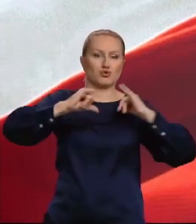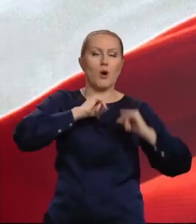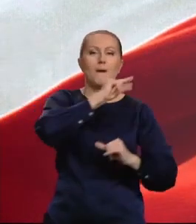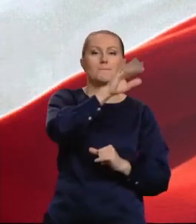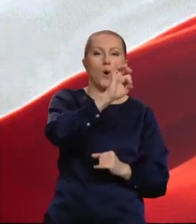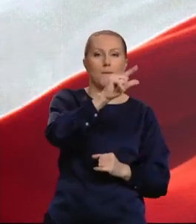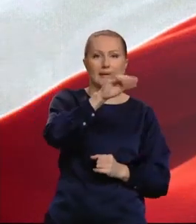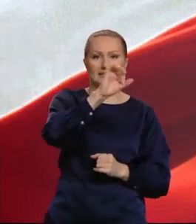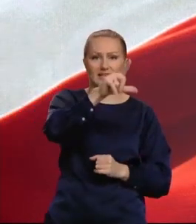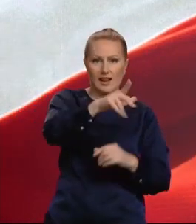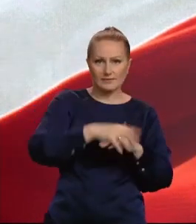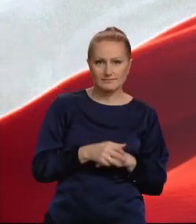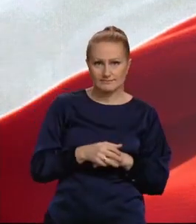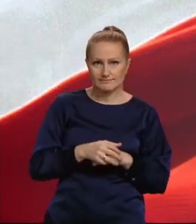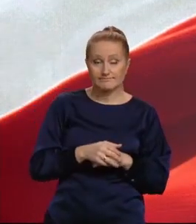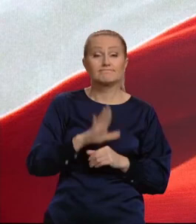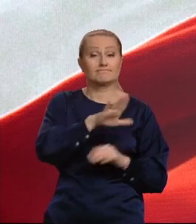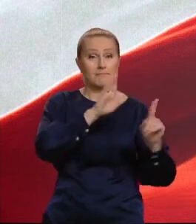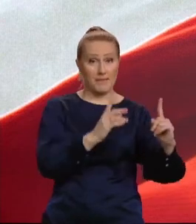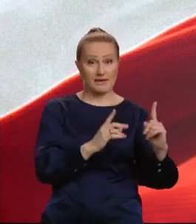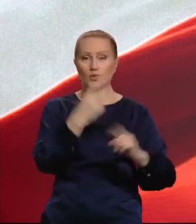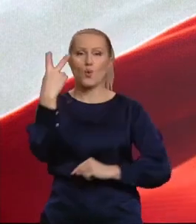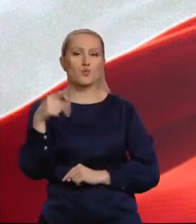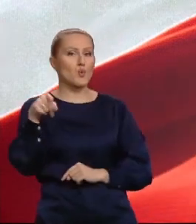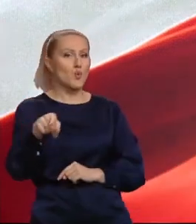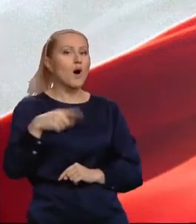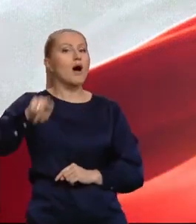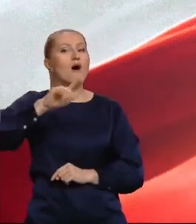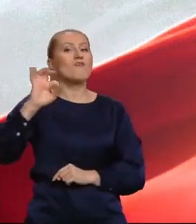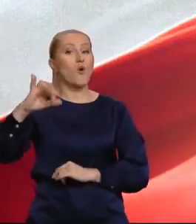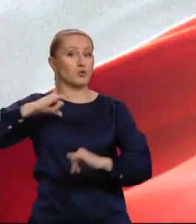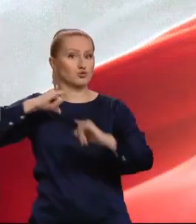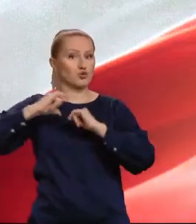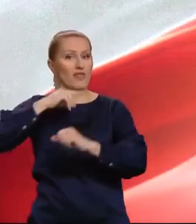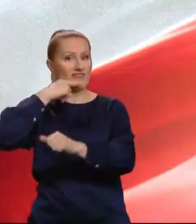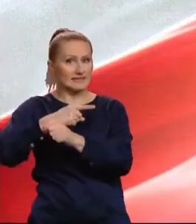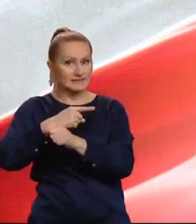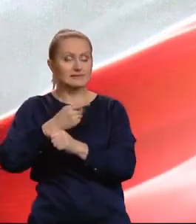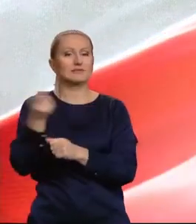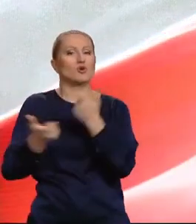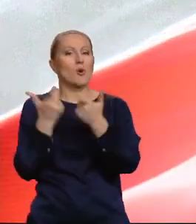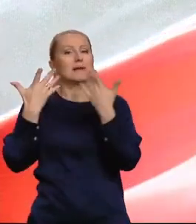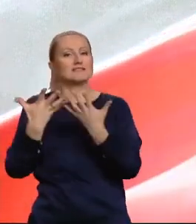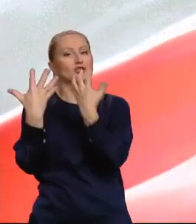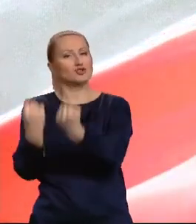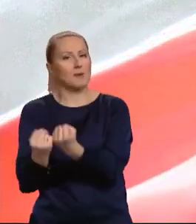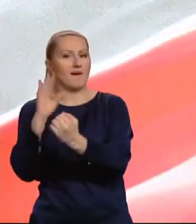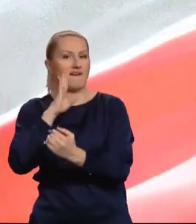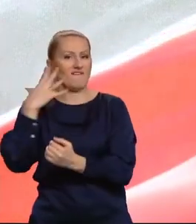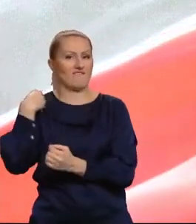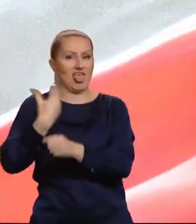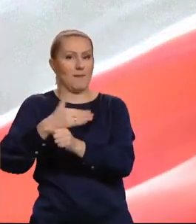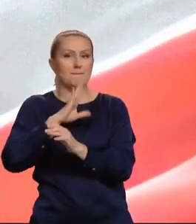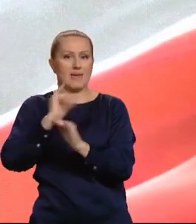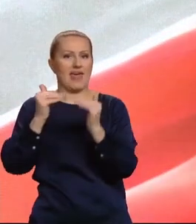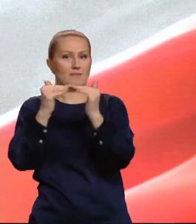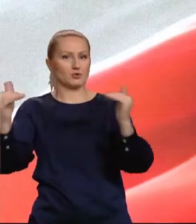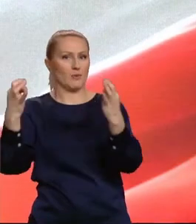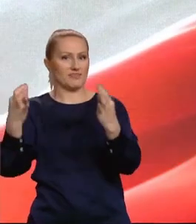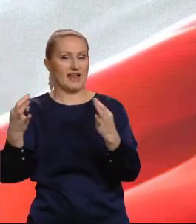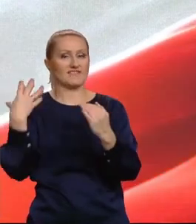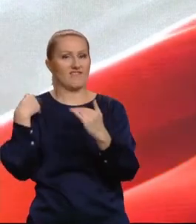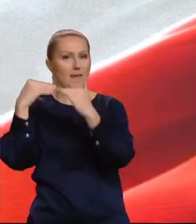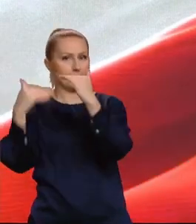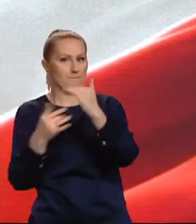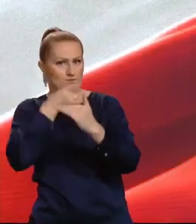Polskiego Stronnictwa Ludowego. Druga koncepcja reprezentowana przez stronę rządową zakłada pozostawienie wieku emerytalnego na obecnym, obniżonym poziomie